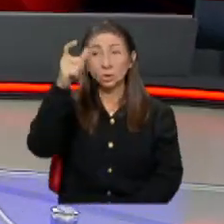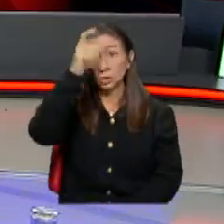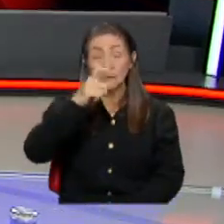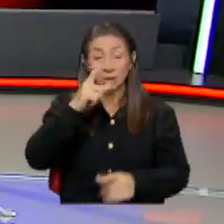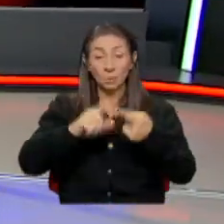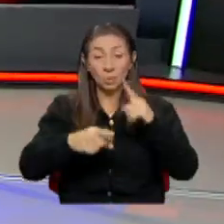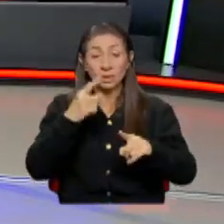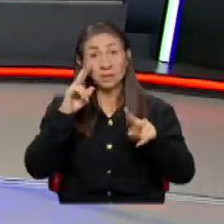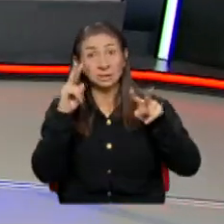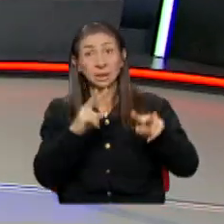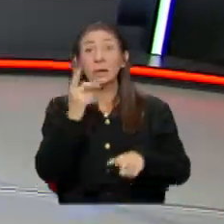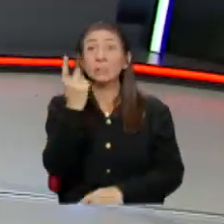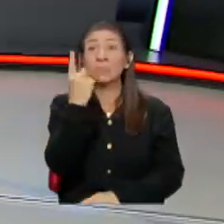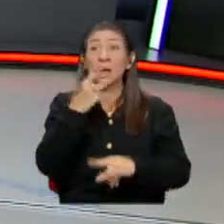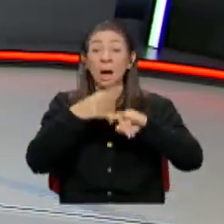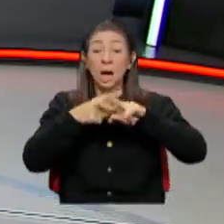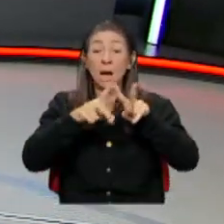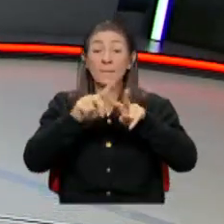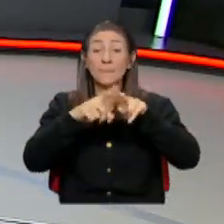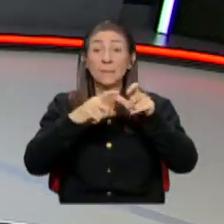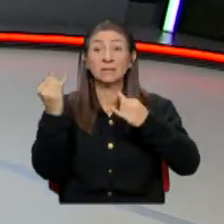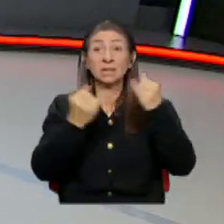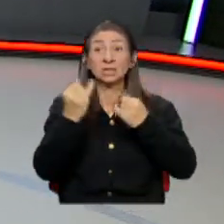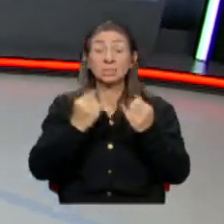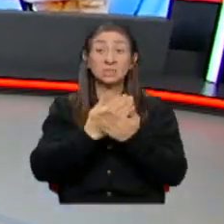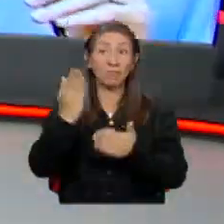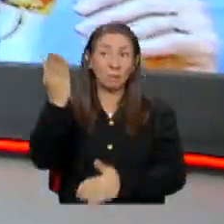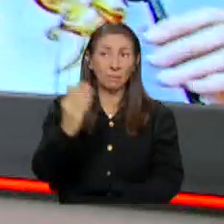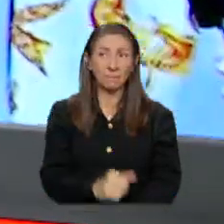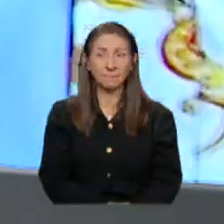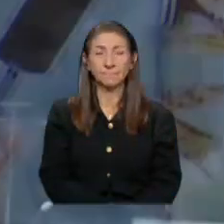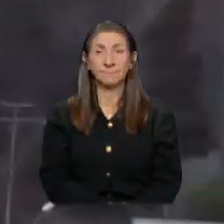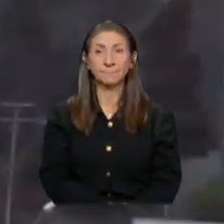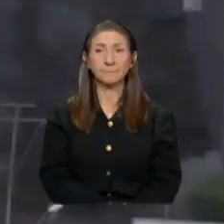Türkiye'de de siyaset sahnesinde bir Hamas tartışması sürüyor.